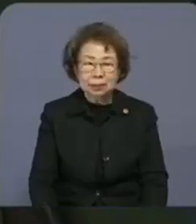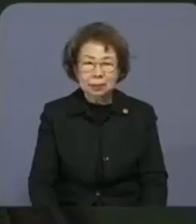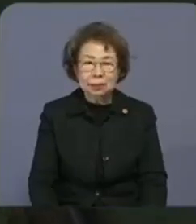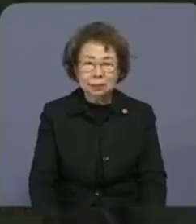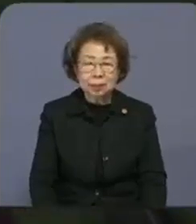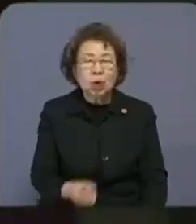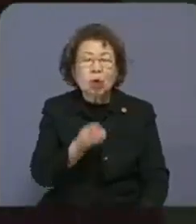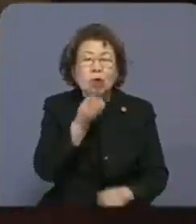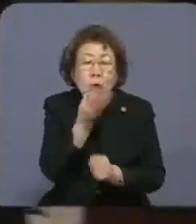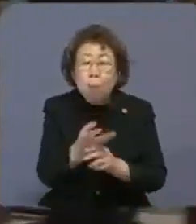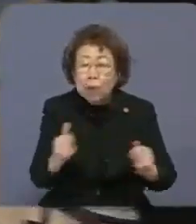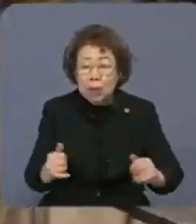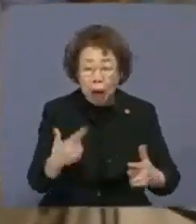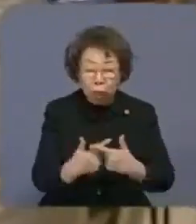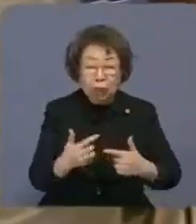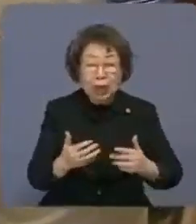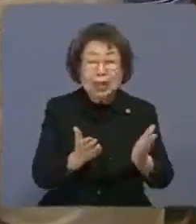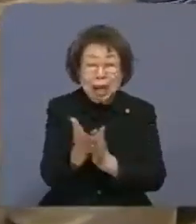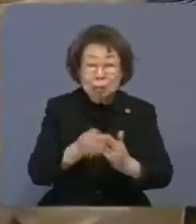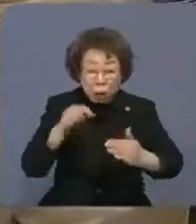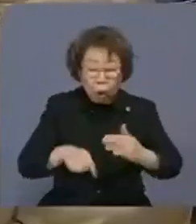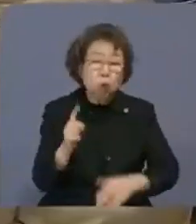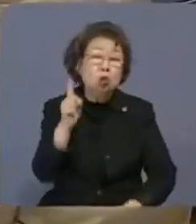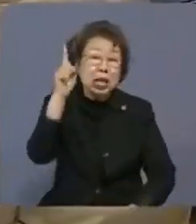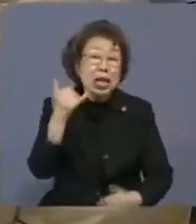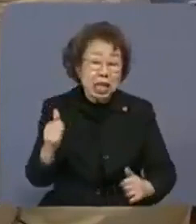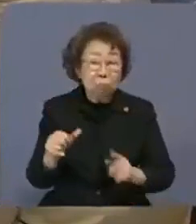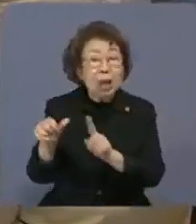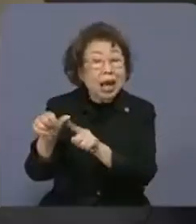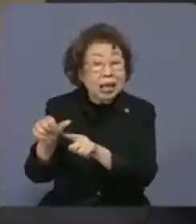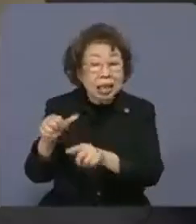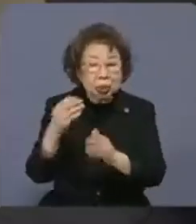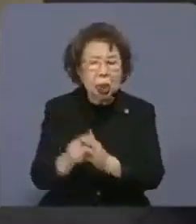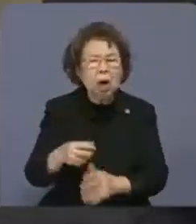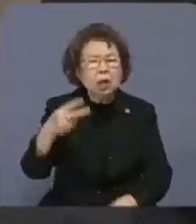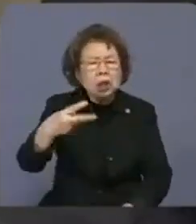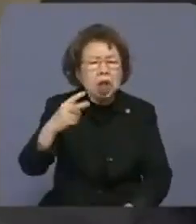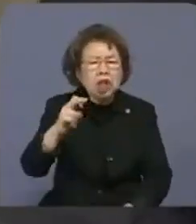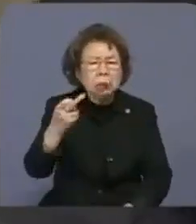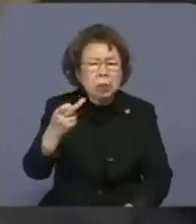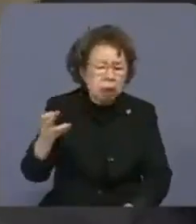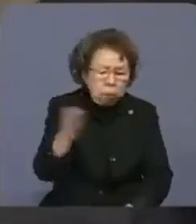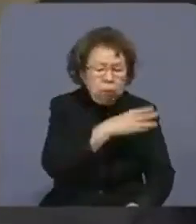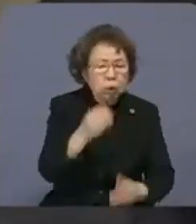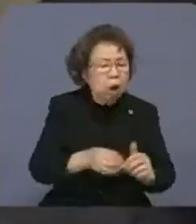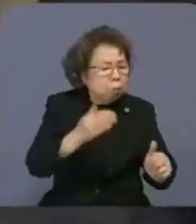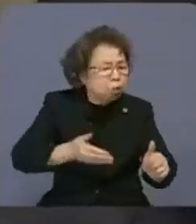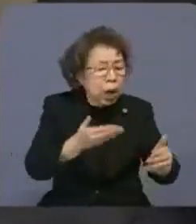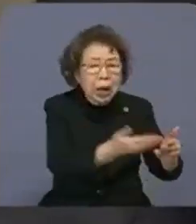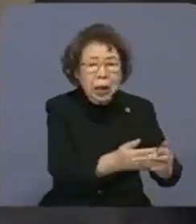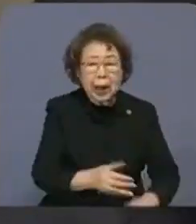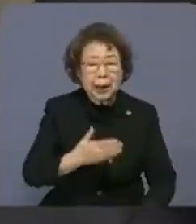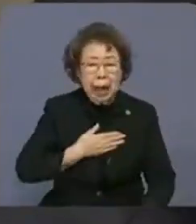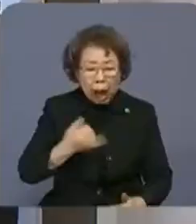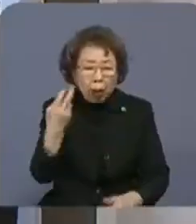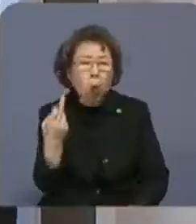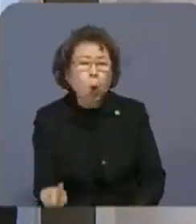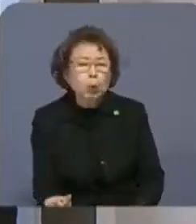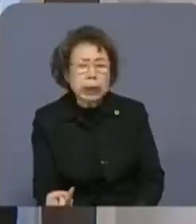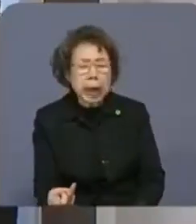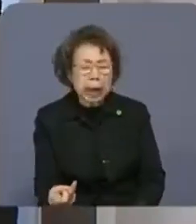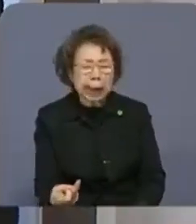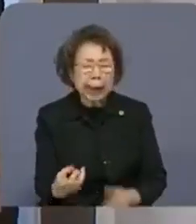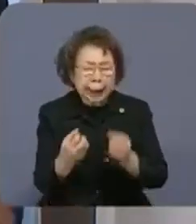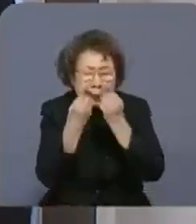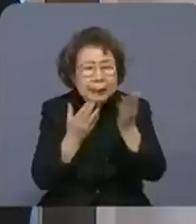고발인 들은 부산항만공사 고위직 간부 인 a 씨가 2012년 항우 노조 간부에게 자신의 동생을 부산